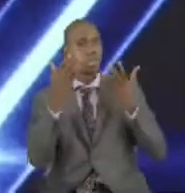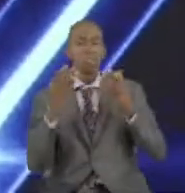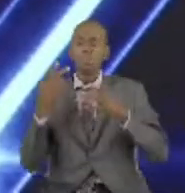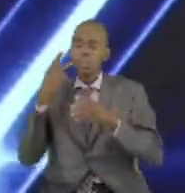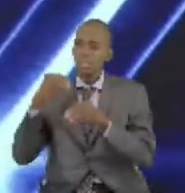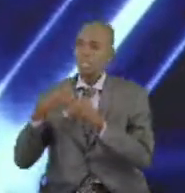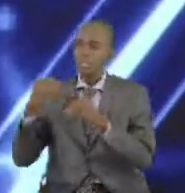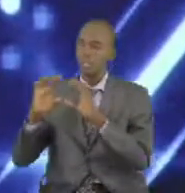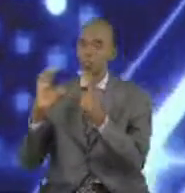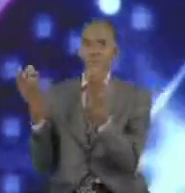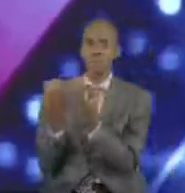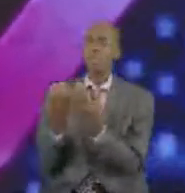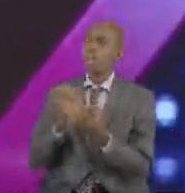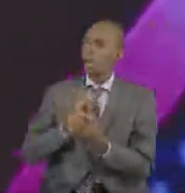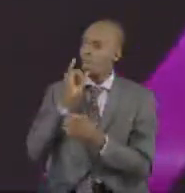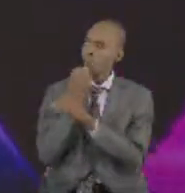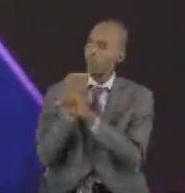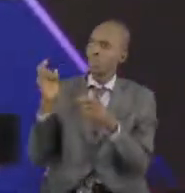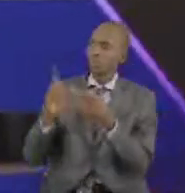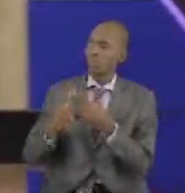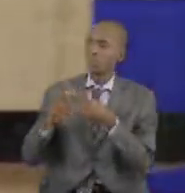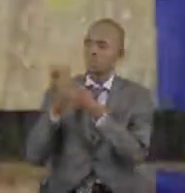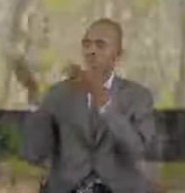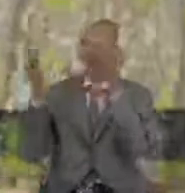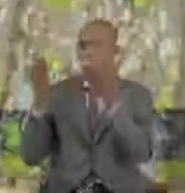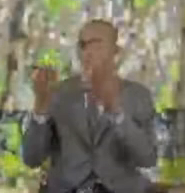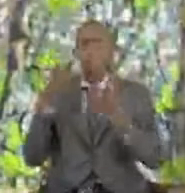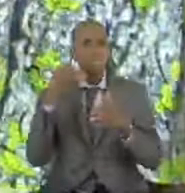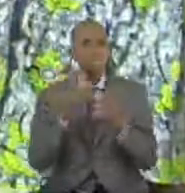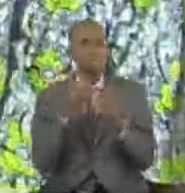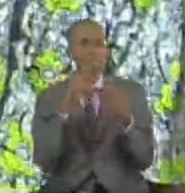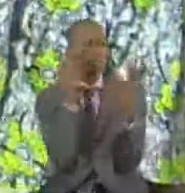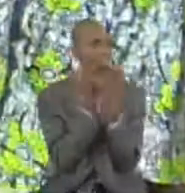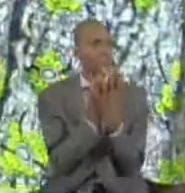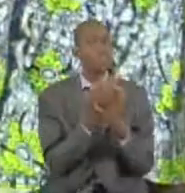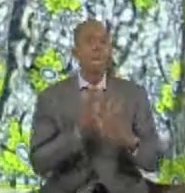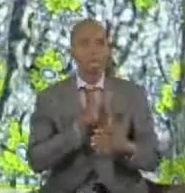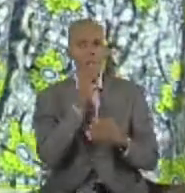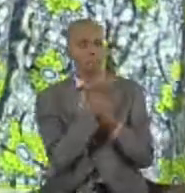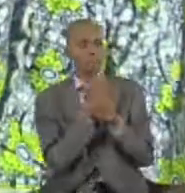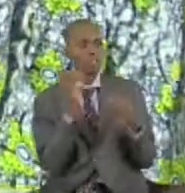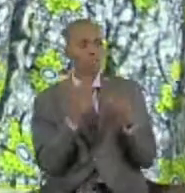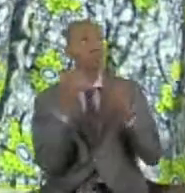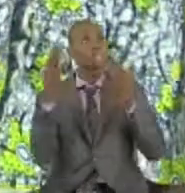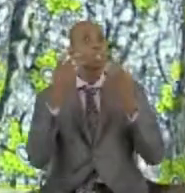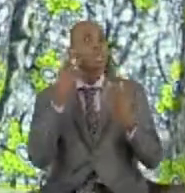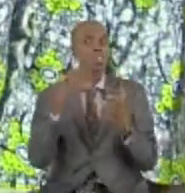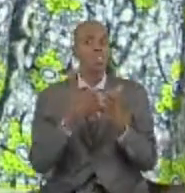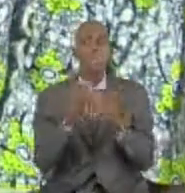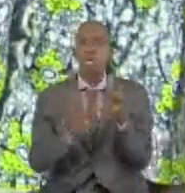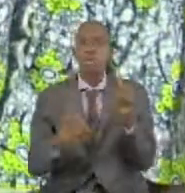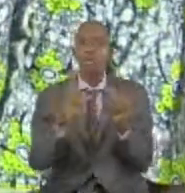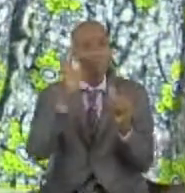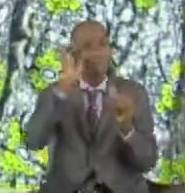servir il a dit l'a démontré dans les rues dans les prisons pour dire je suis sauvé pour servir il a démontré partout où il est